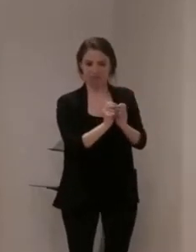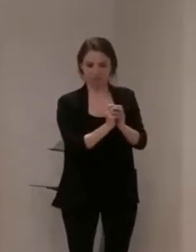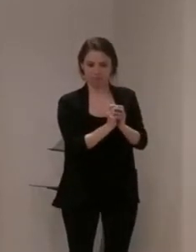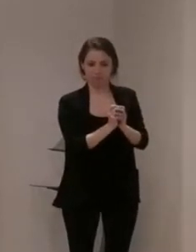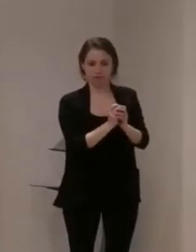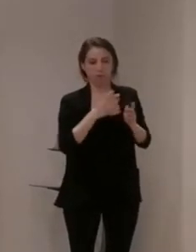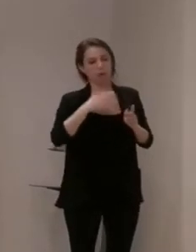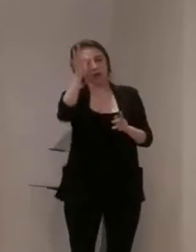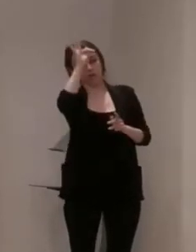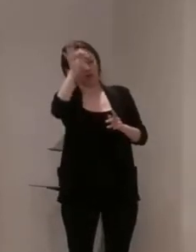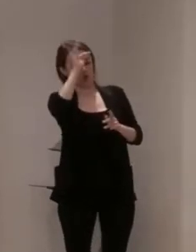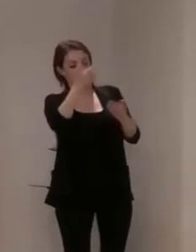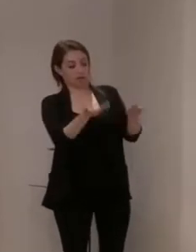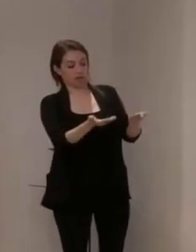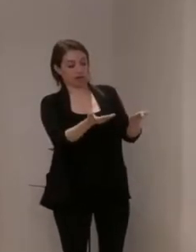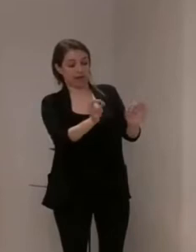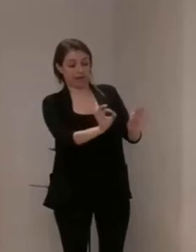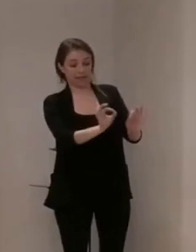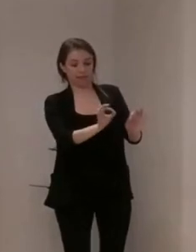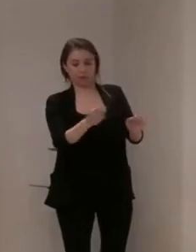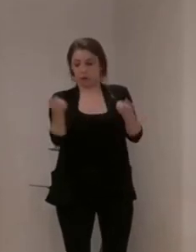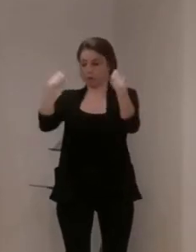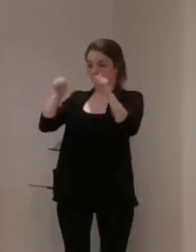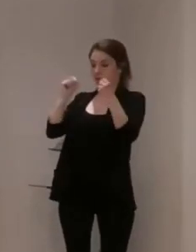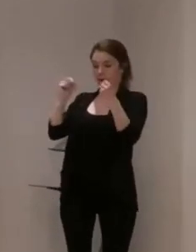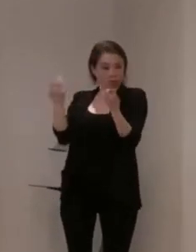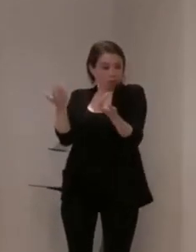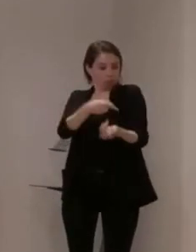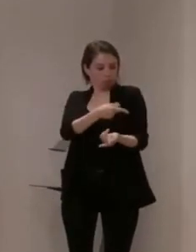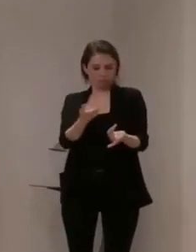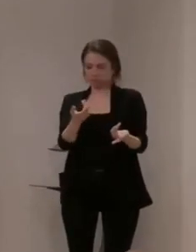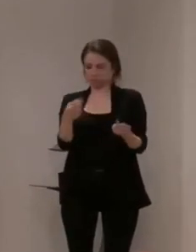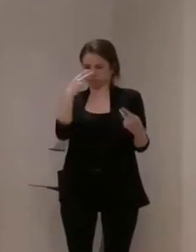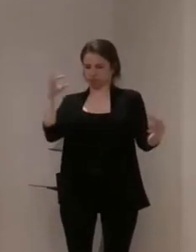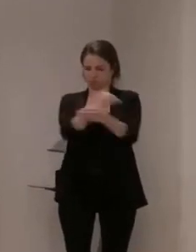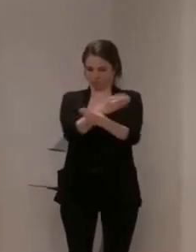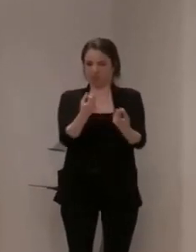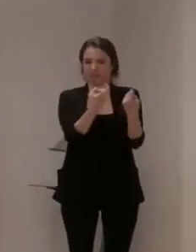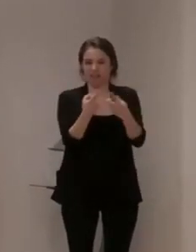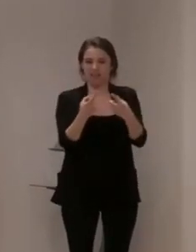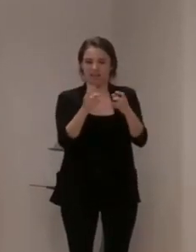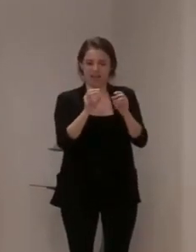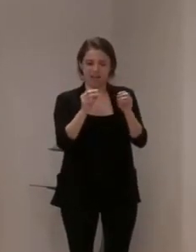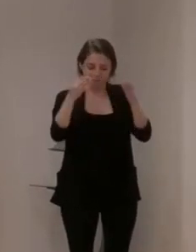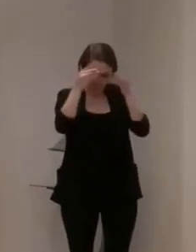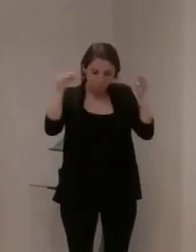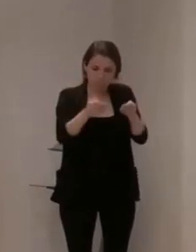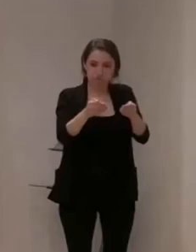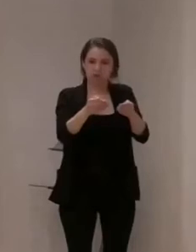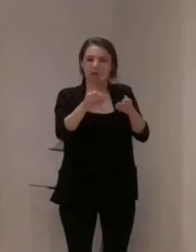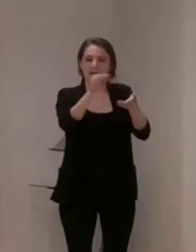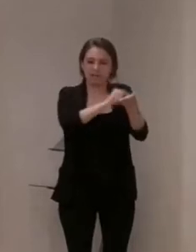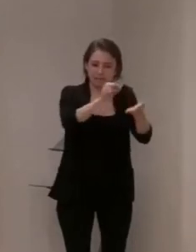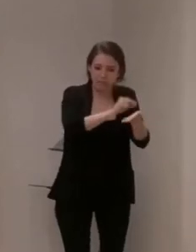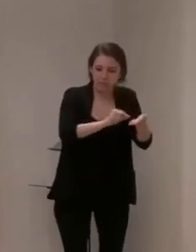és la teòrica, perquè ells podran posar molt més pràctica, i per tant li puc posar una miqueta de teòrica. Ja, Mircea Eliade escrivia